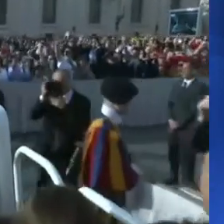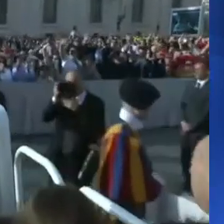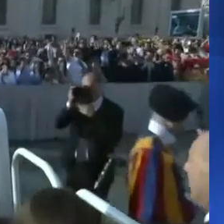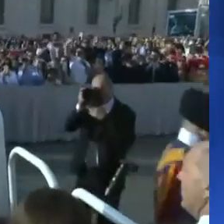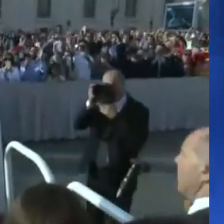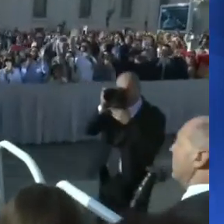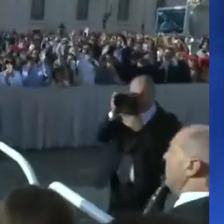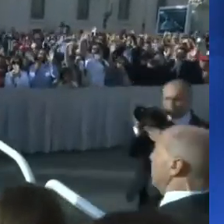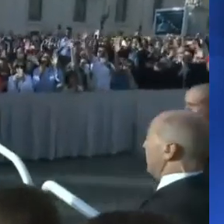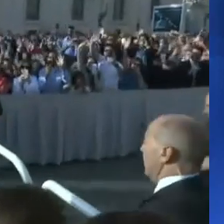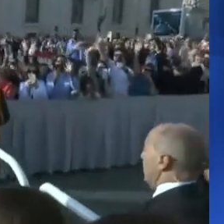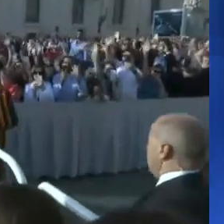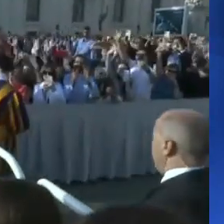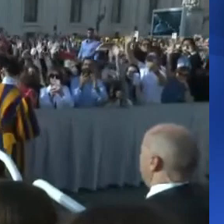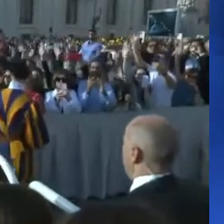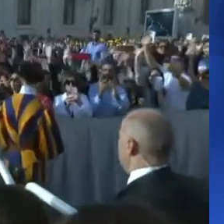صباح الخير.